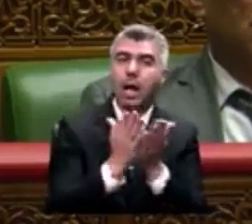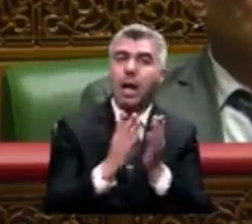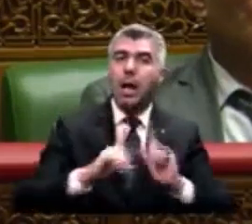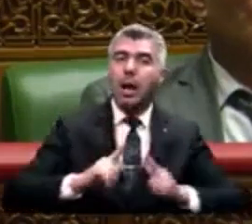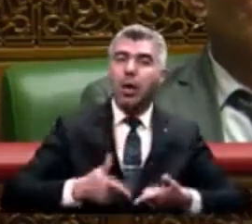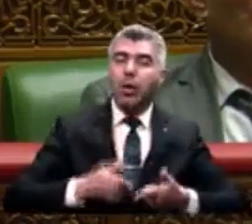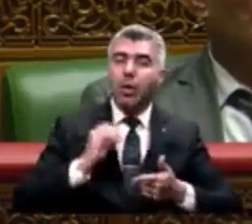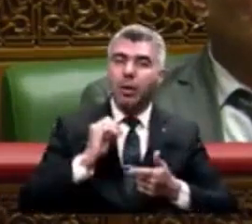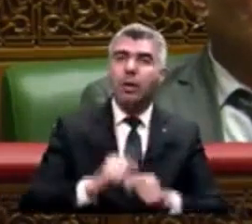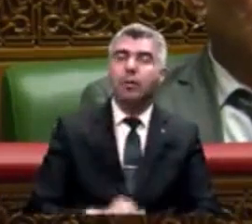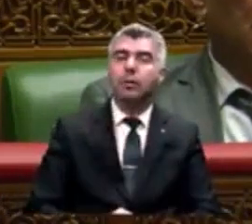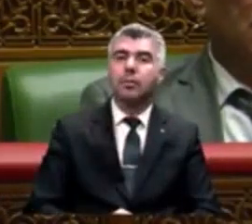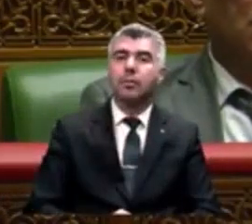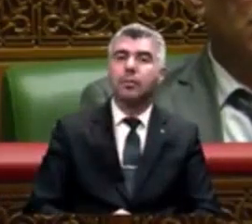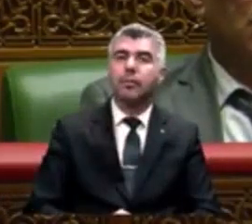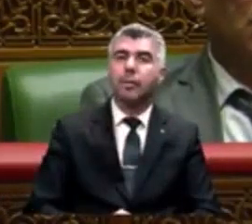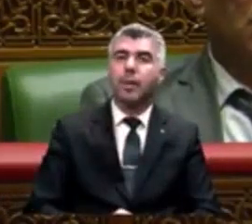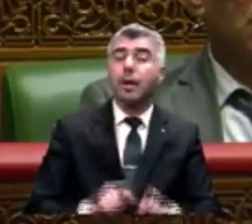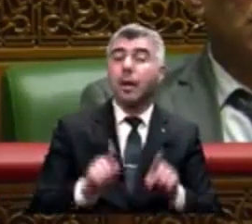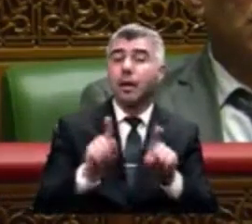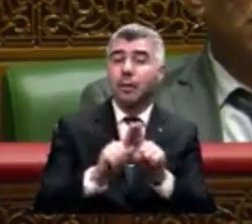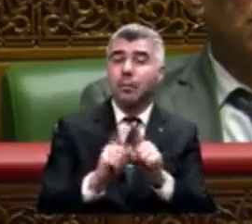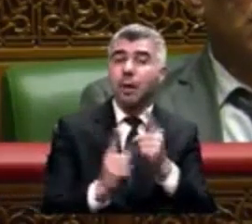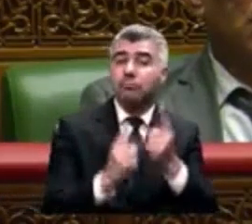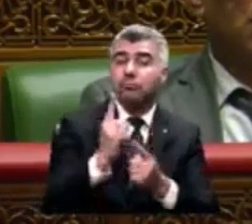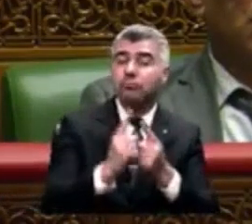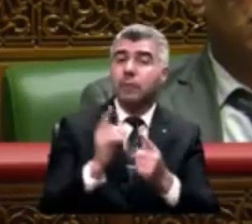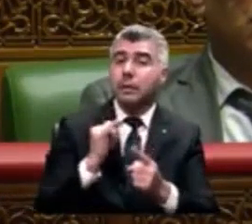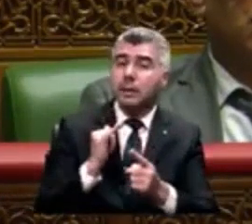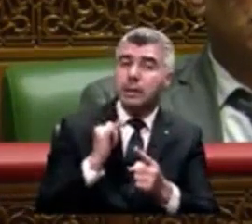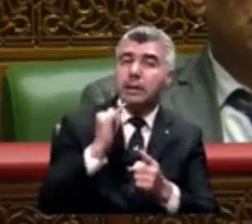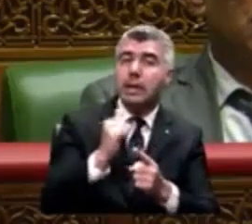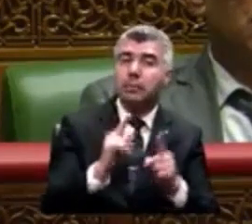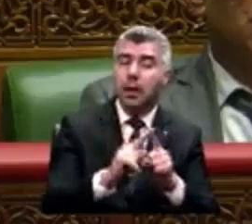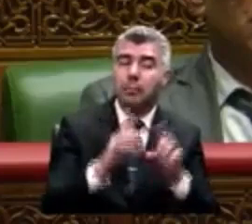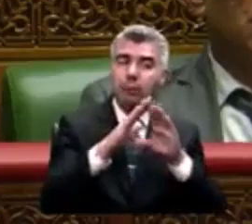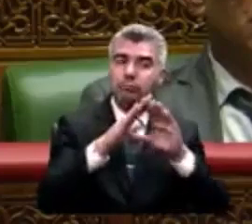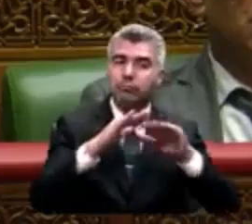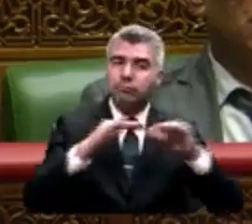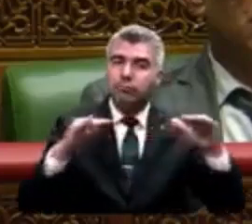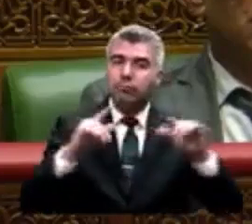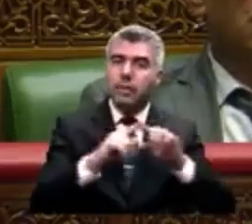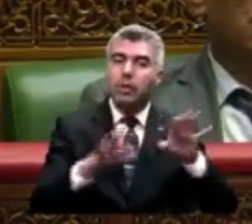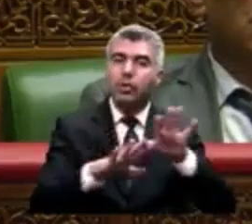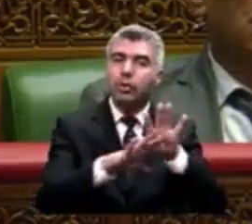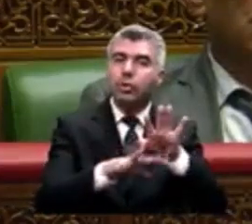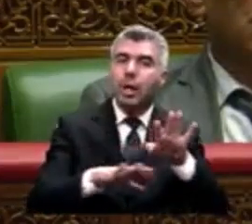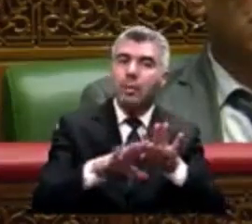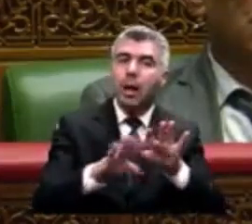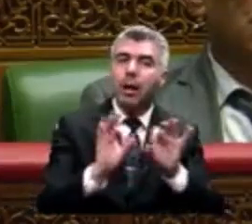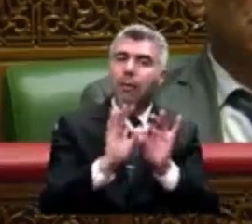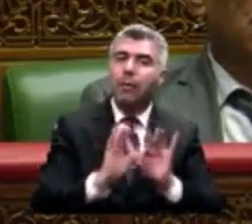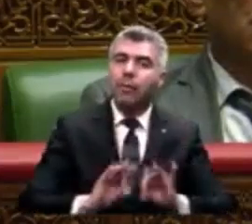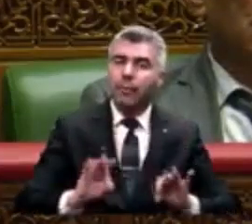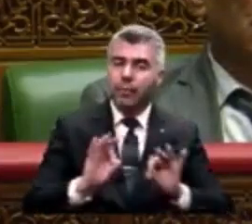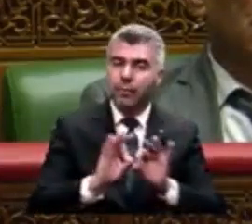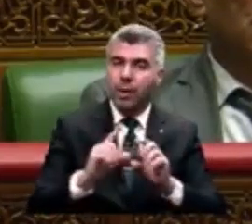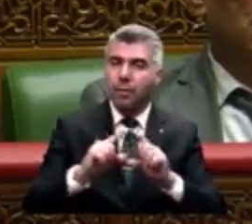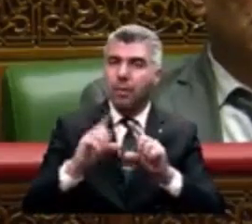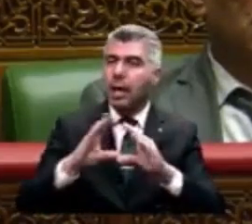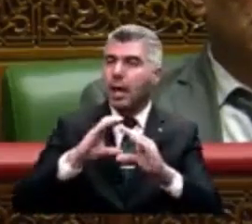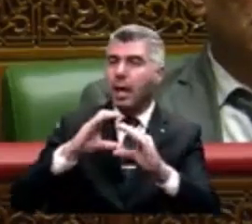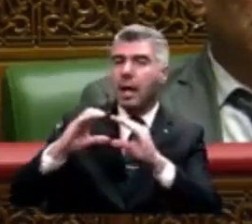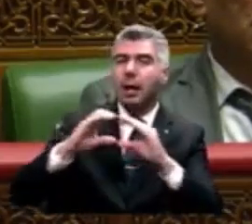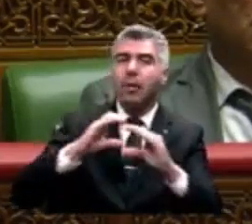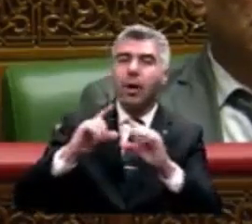المسبوق الذي عرفته الساحة التعليمية، والذي أصبح يهدد بشكل جدي السلم الاجتماعي، وذلك بسبب عدم وصول الحوار الاجتماعي على مستوى